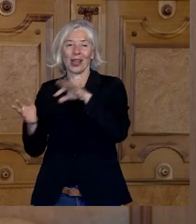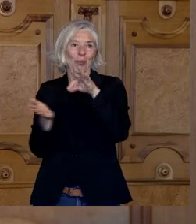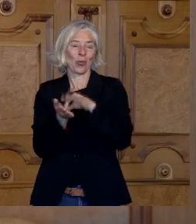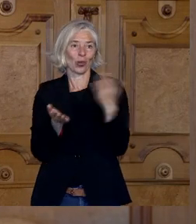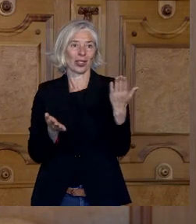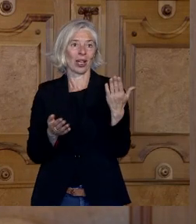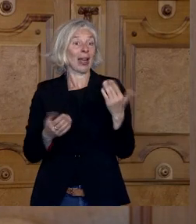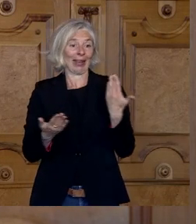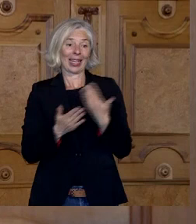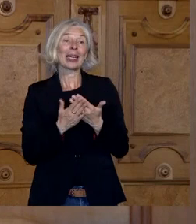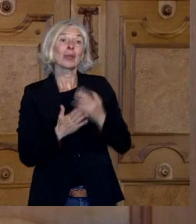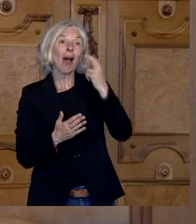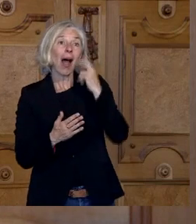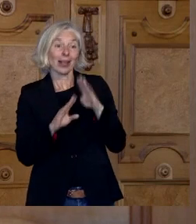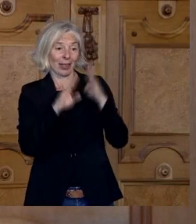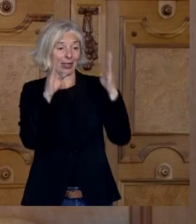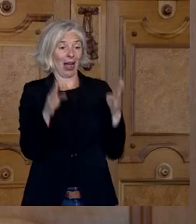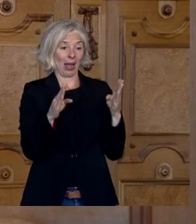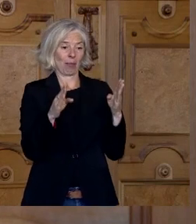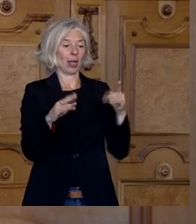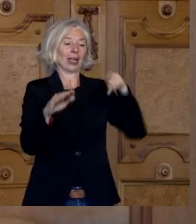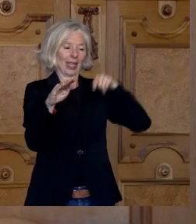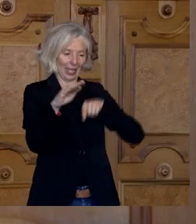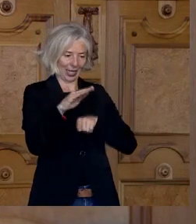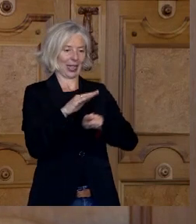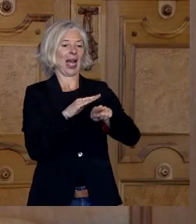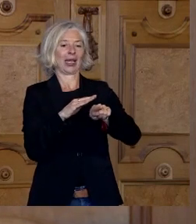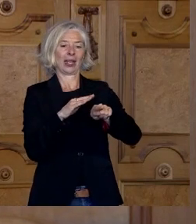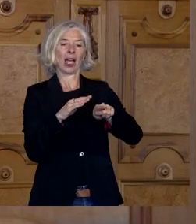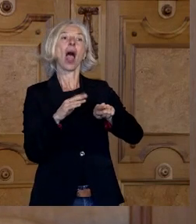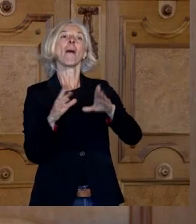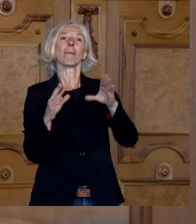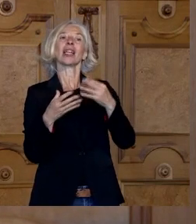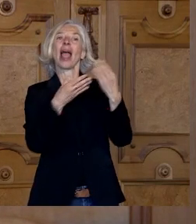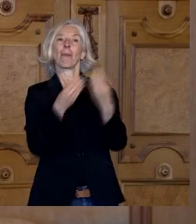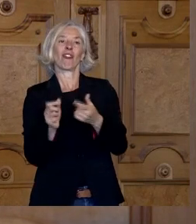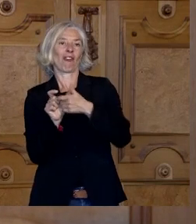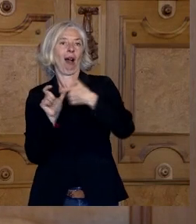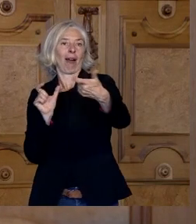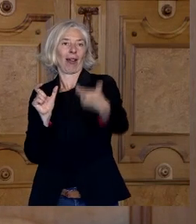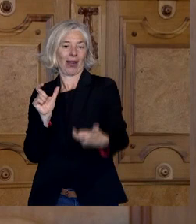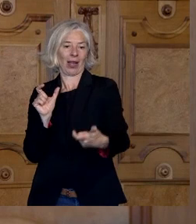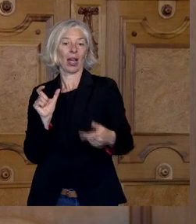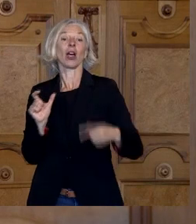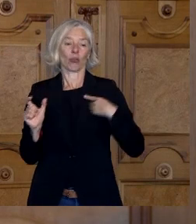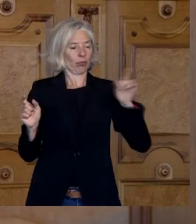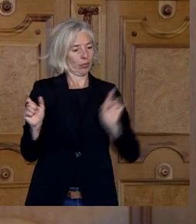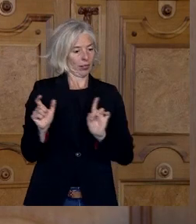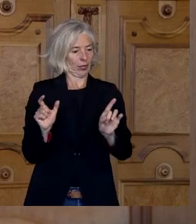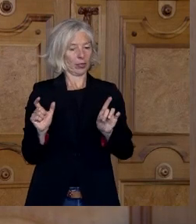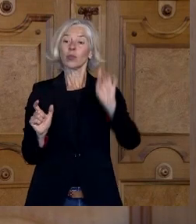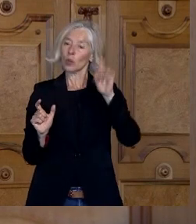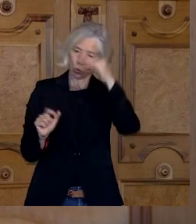Zugang mit einem zentralen Empfang. Auch Besucher müssen sich registrieren. Wir haben das mit dem städtischen Datenschutz